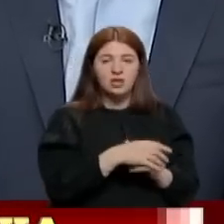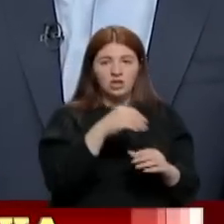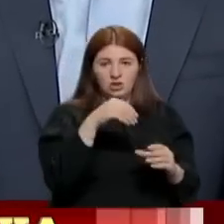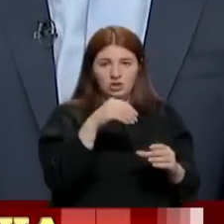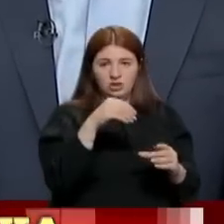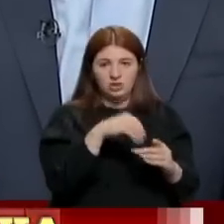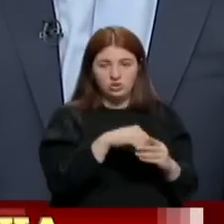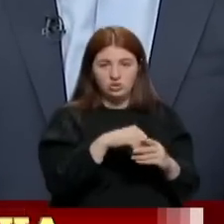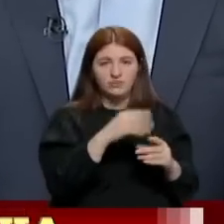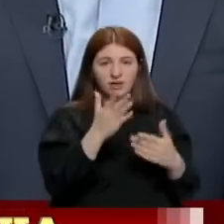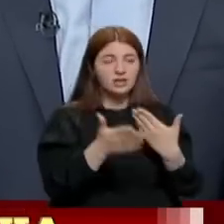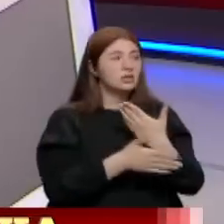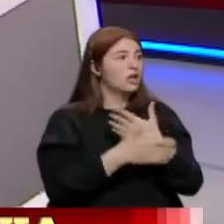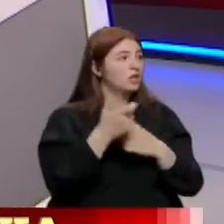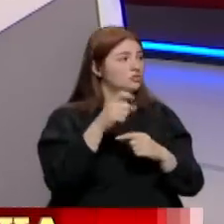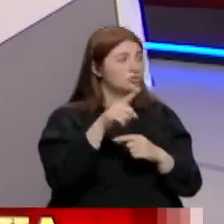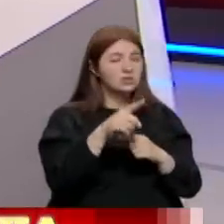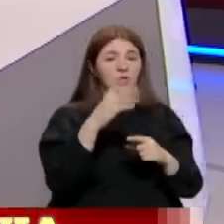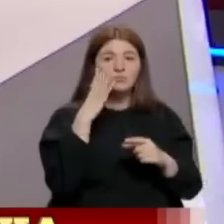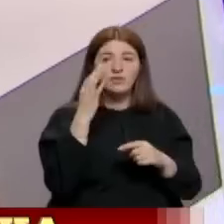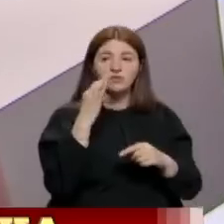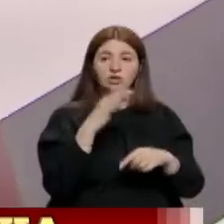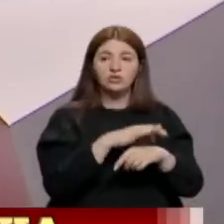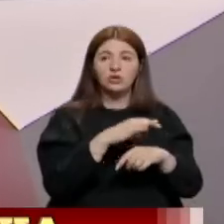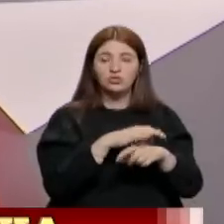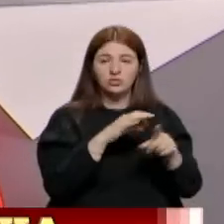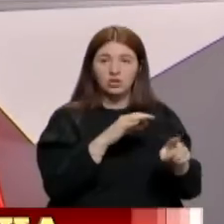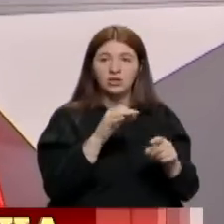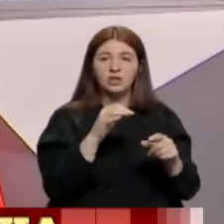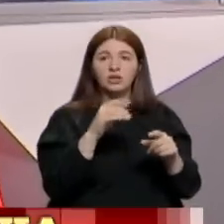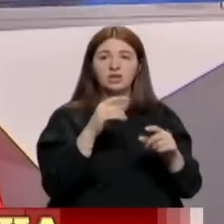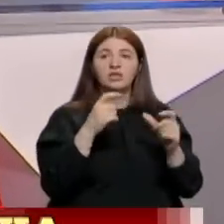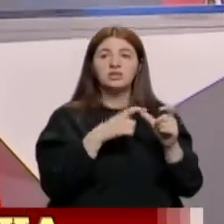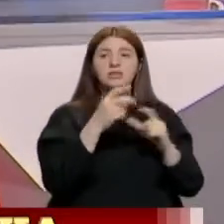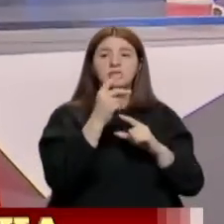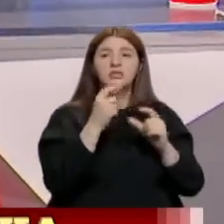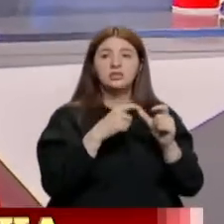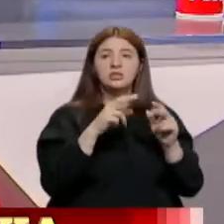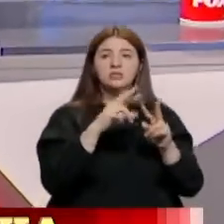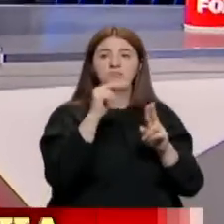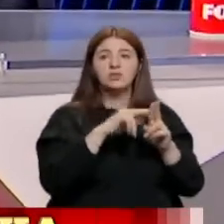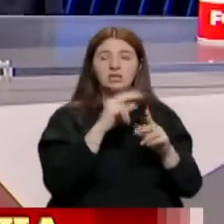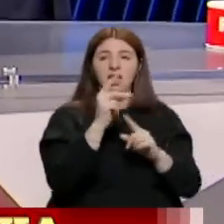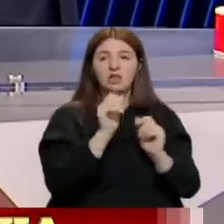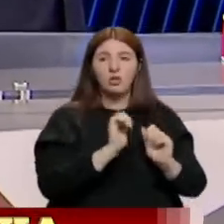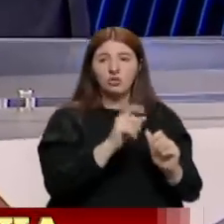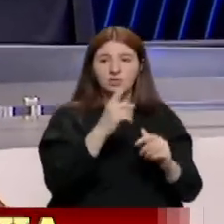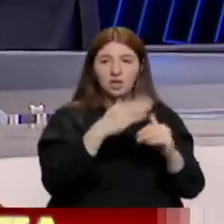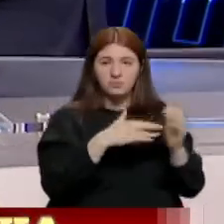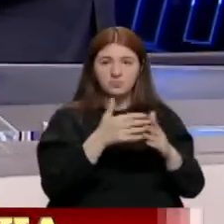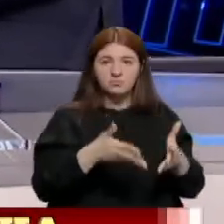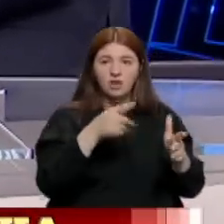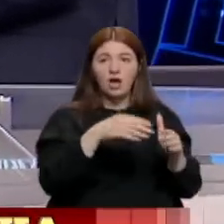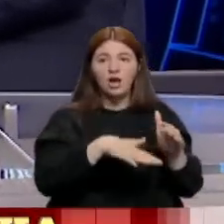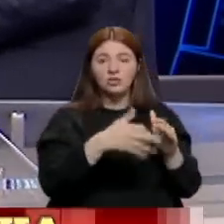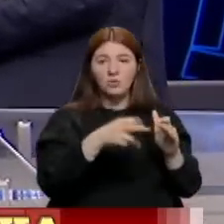Bakanlığında ve yardımcısı Profesör Doktor Mehmet Emin Birpınar. Sismik izolatör, işte bir bina, bir yapı,